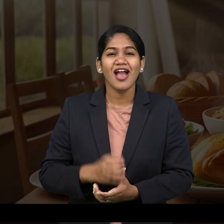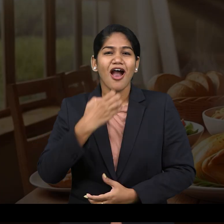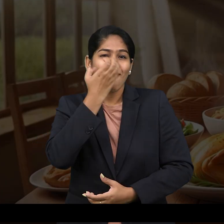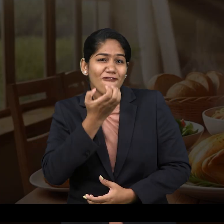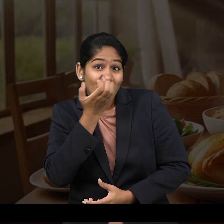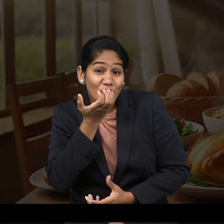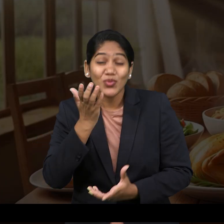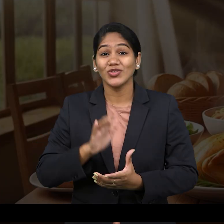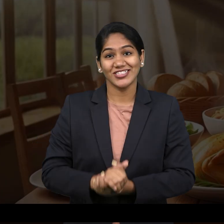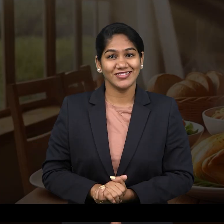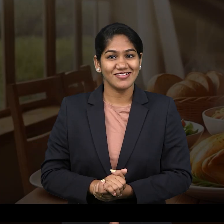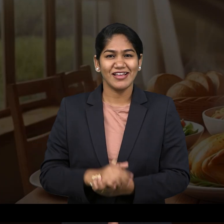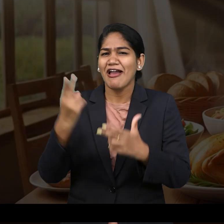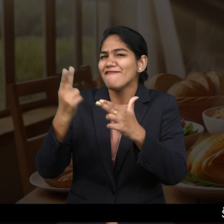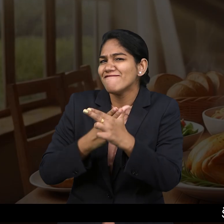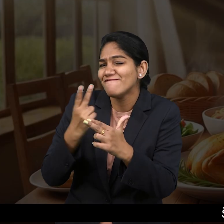పండ్లు,